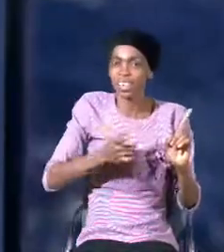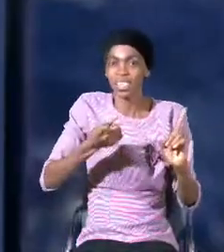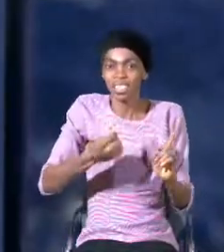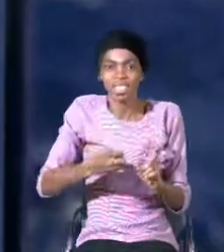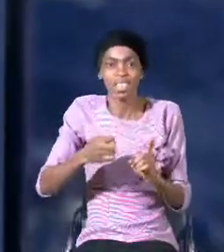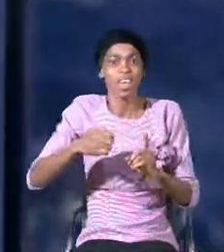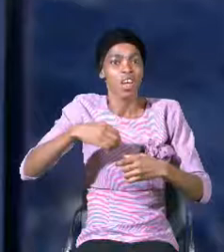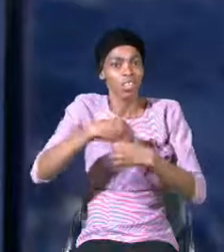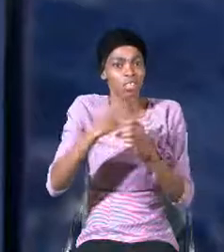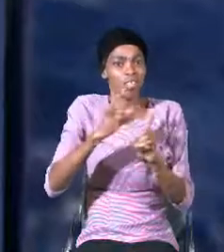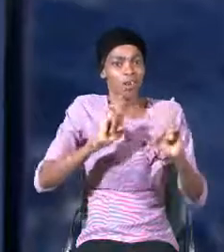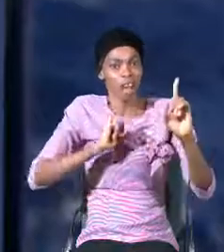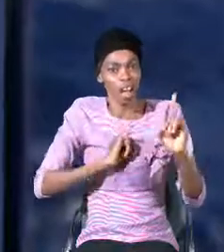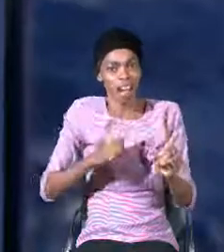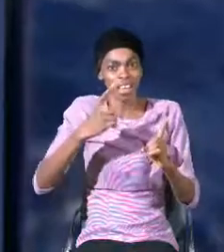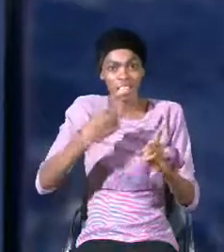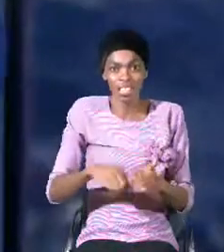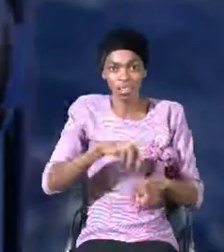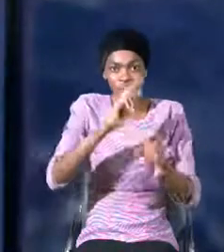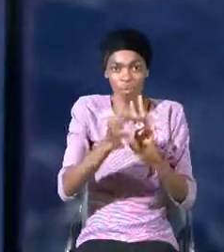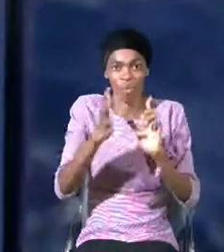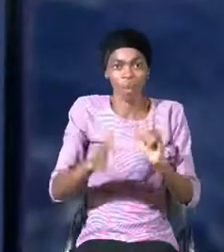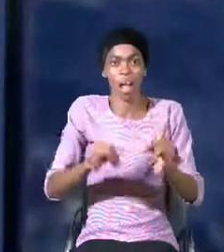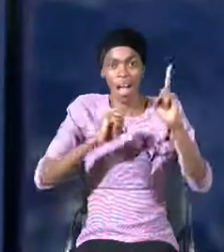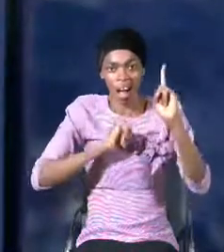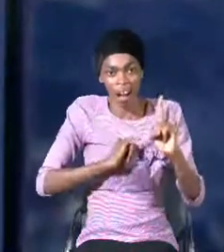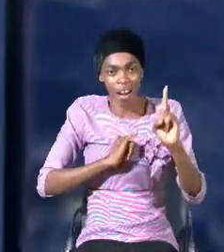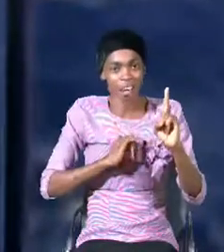le Reformateur, celui qui recrée